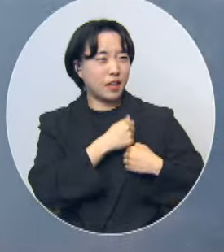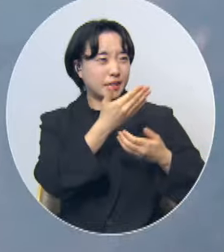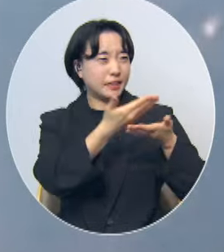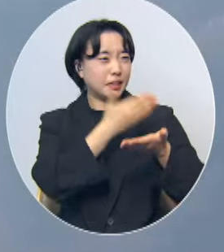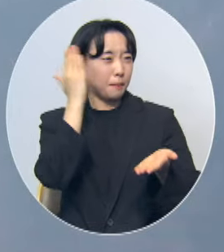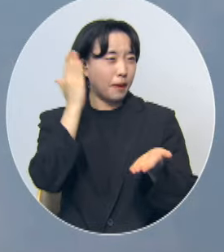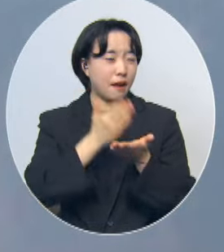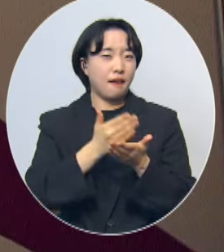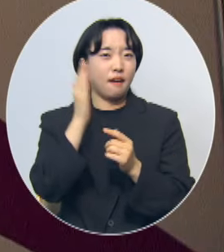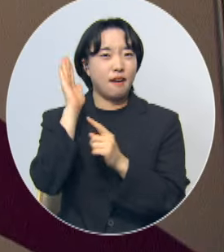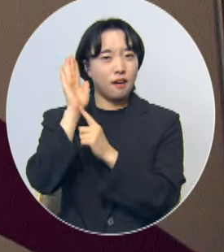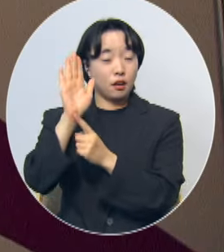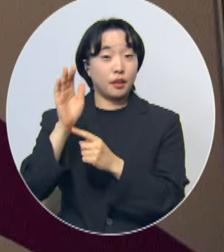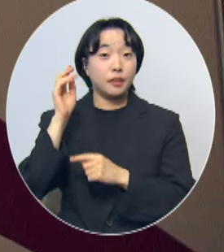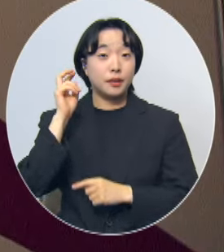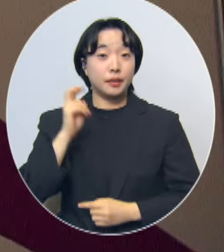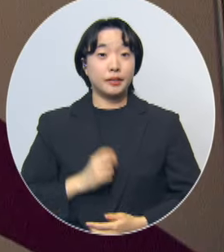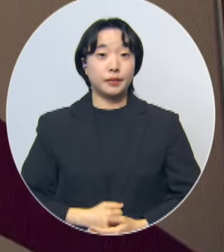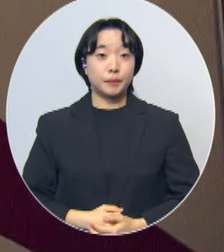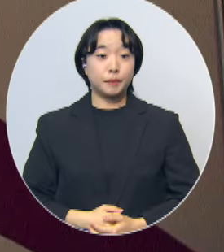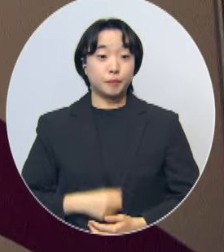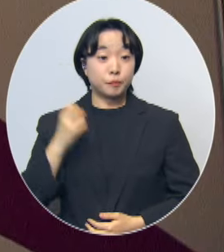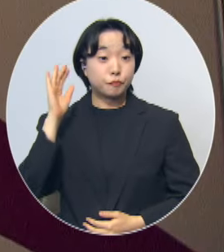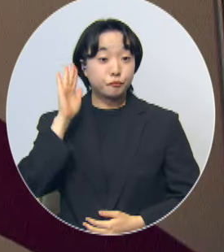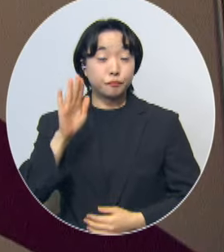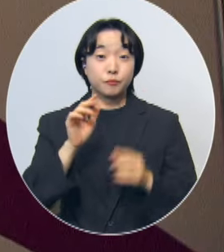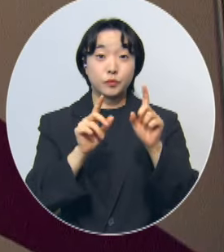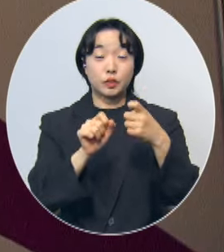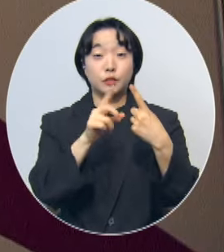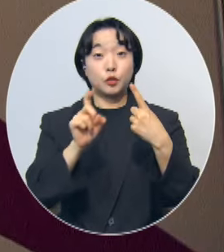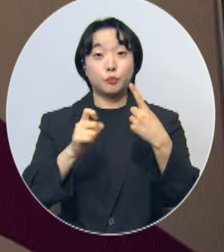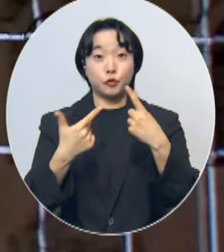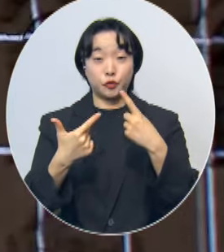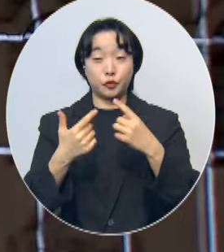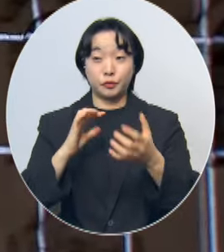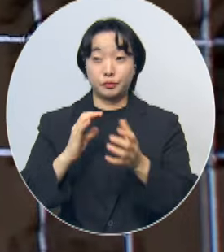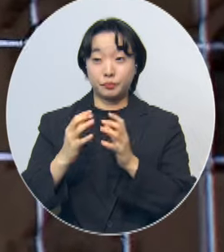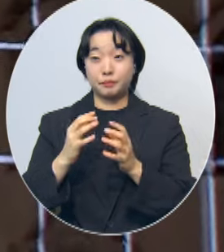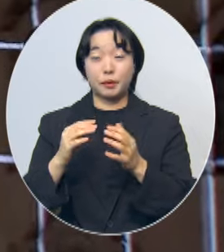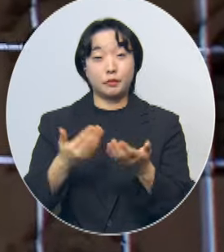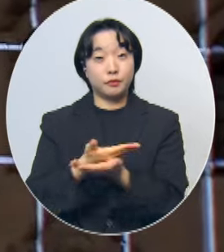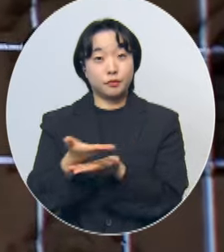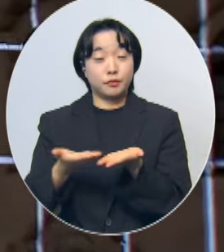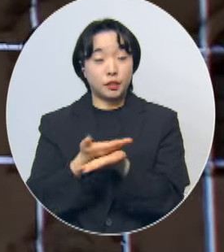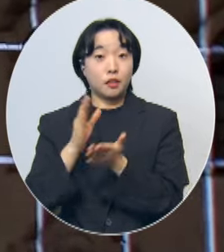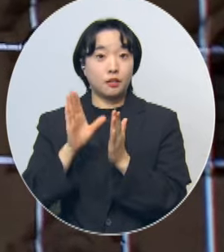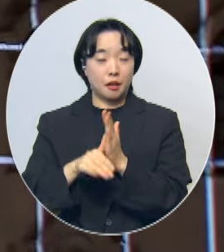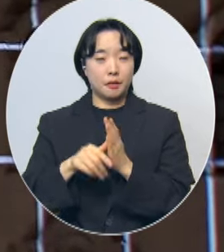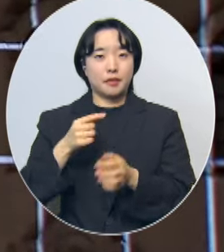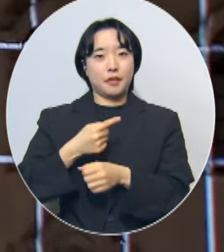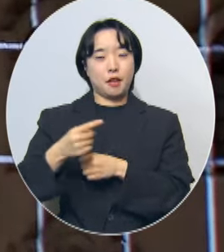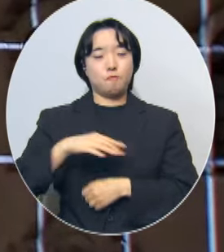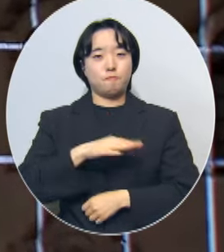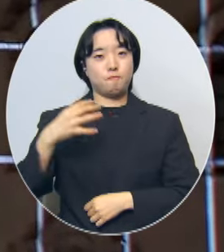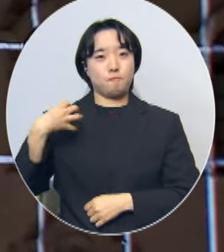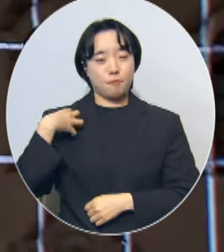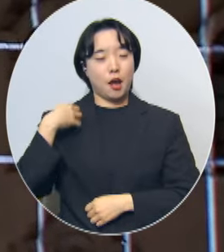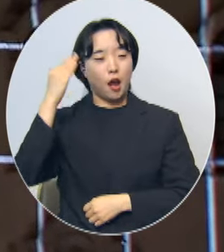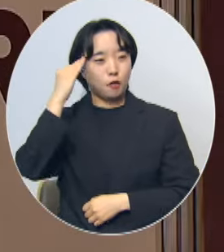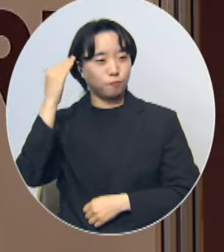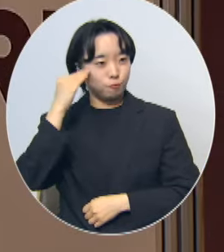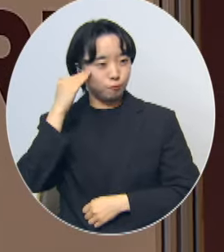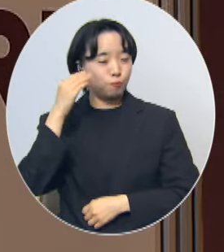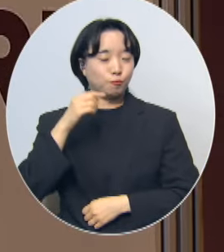했습니다. 현지 시간 16일 정상 간 친목 행사인 리트리트에서는 내년 APEC 의장국으로서